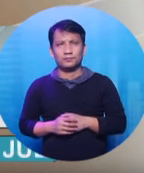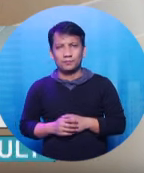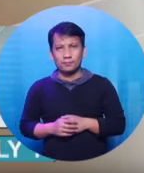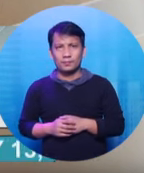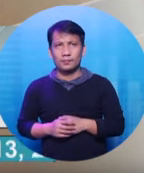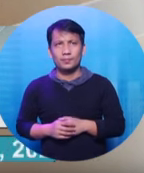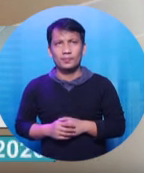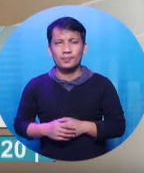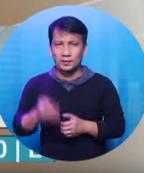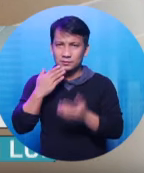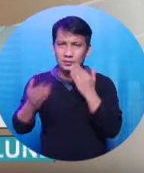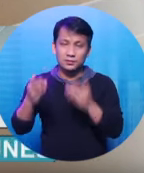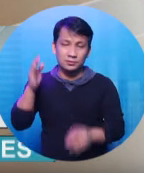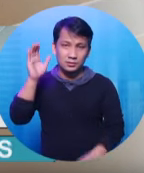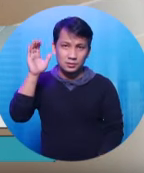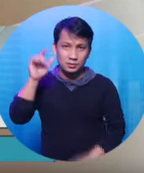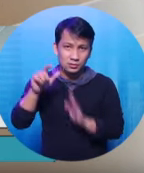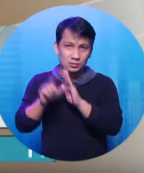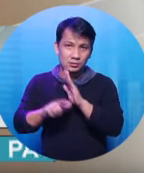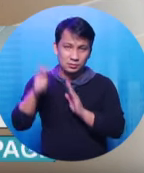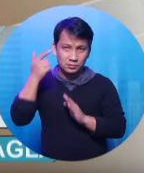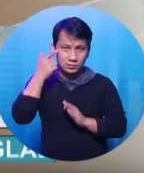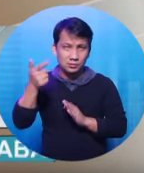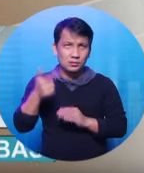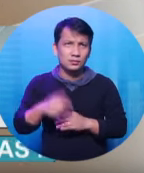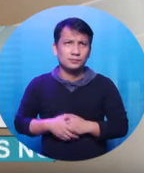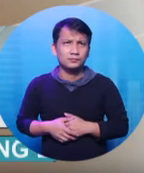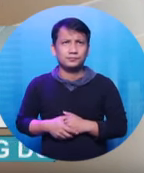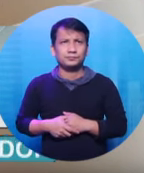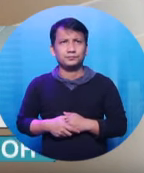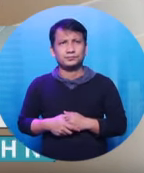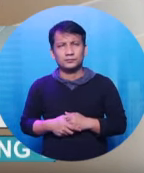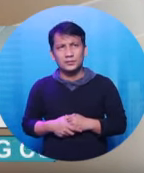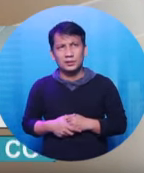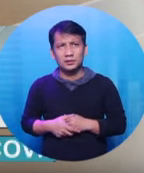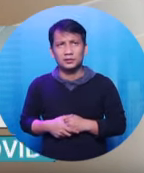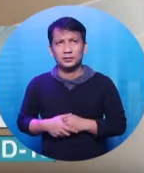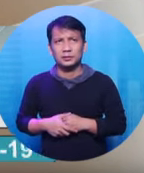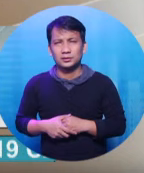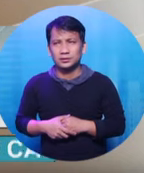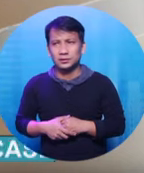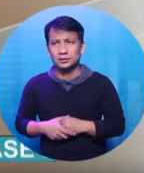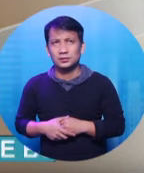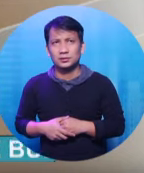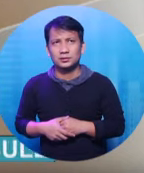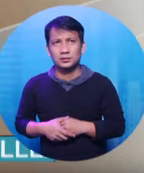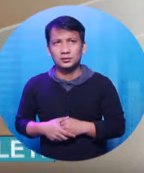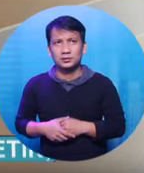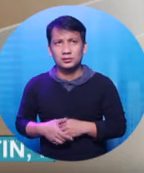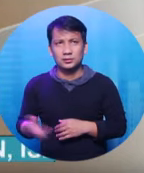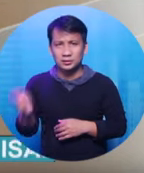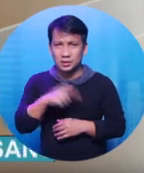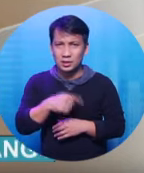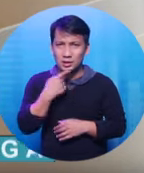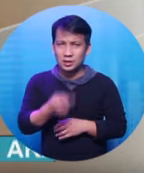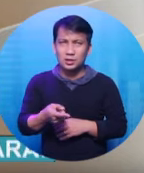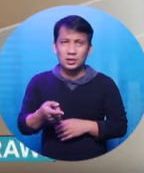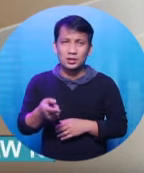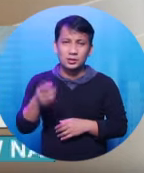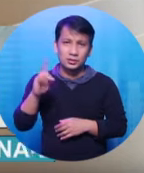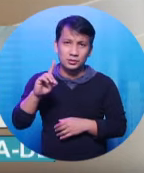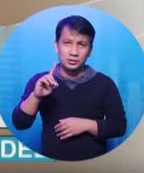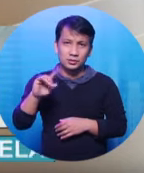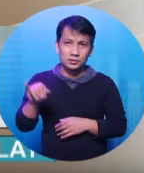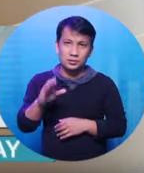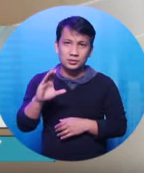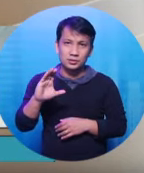That's what I thought. Salamat ulit, Attorney Garrett, ha? No problem, sir. Okay, sandali lang po. Nasa yung telepono, gusto magsalita si DJ